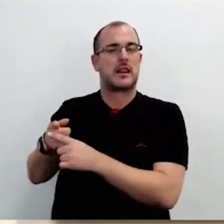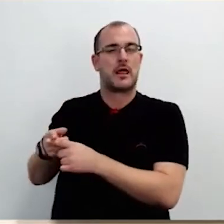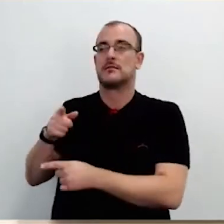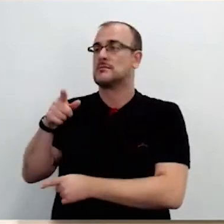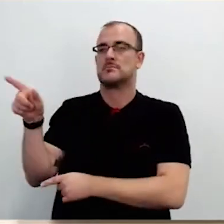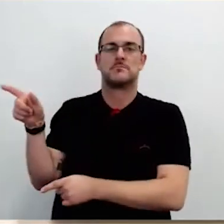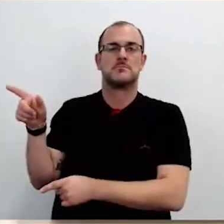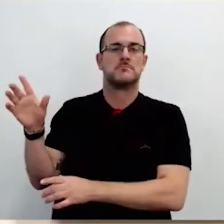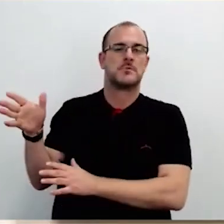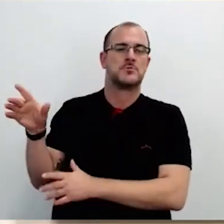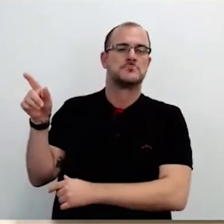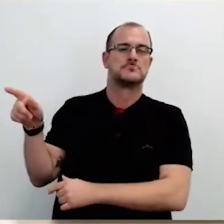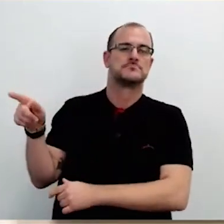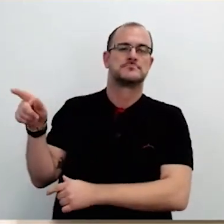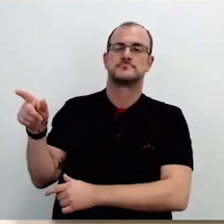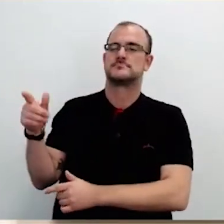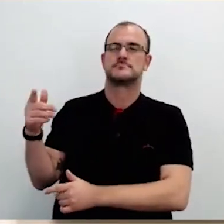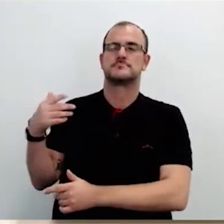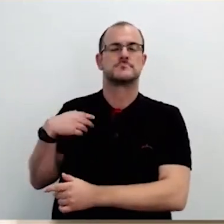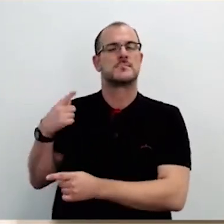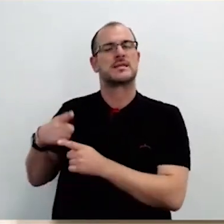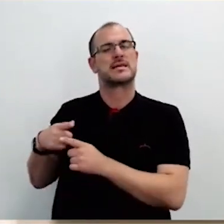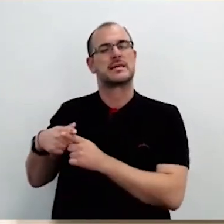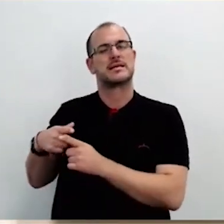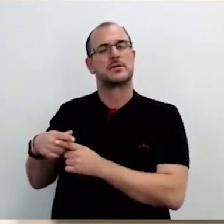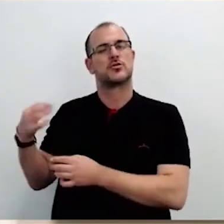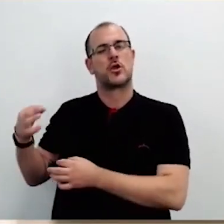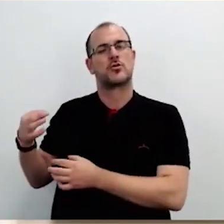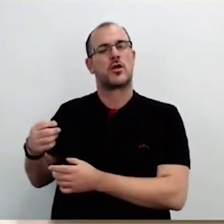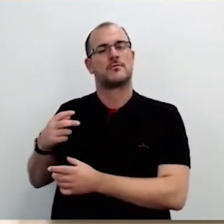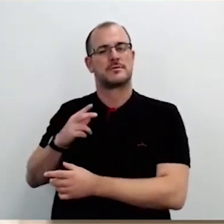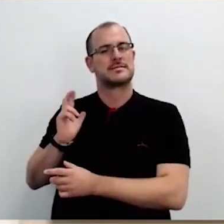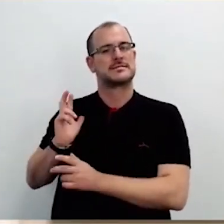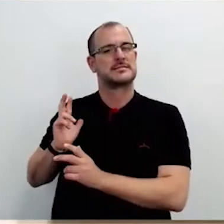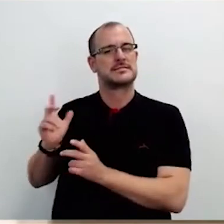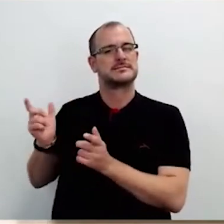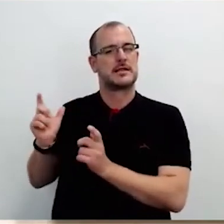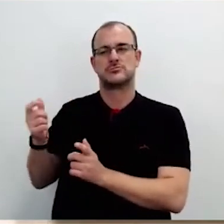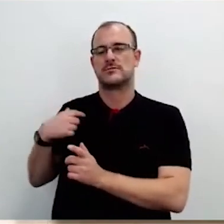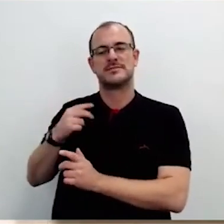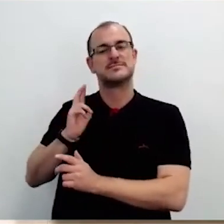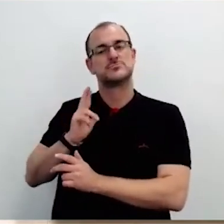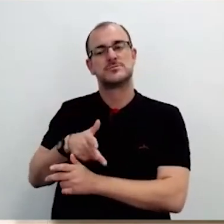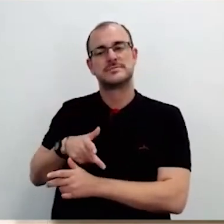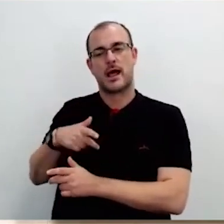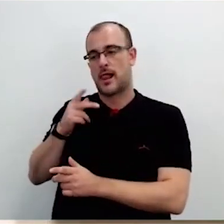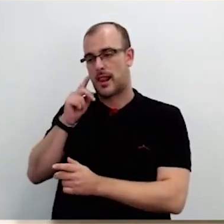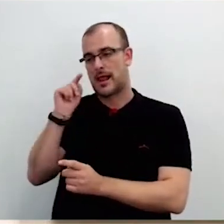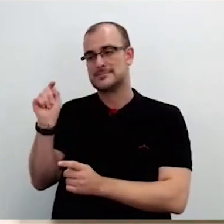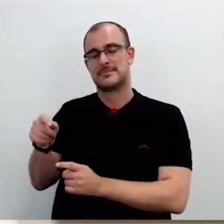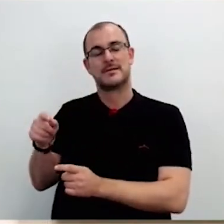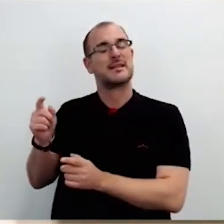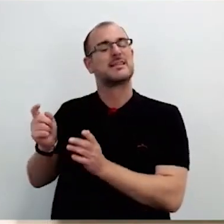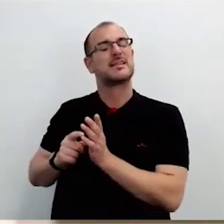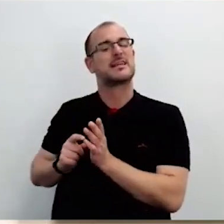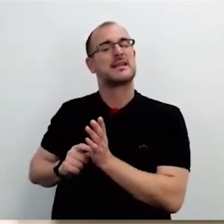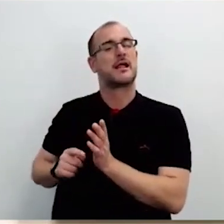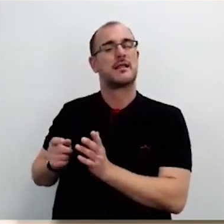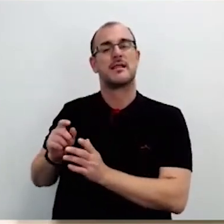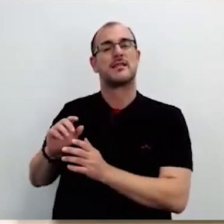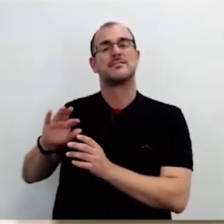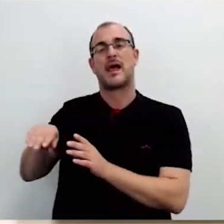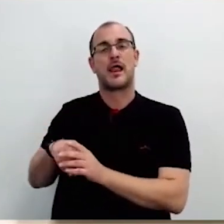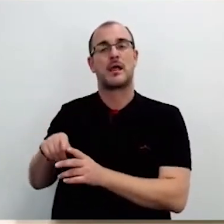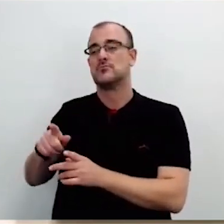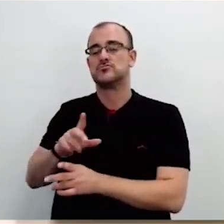denen zum Beispiel die über unsere griechische Tochtergesellschaft die sozialen Aspekte der digitalen Teilhabe schon seit